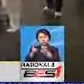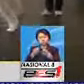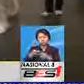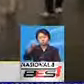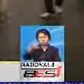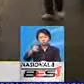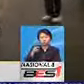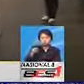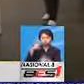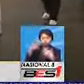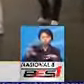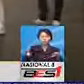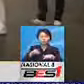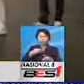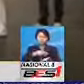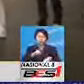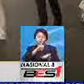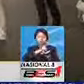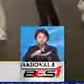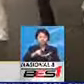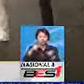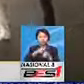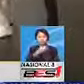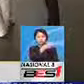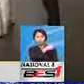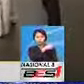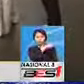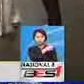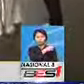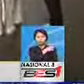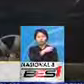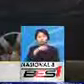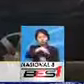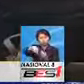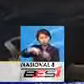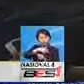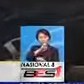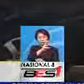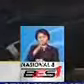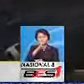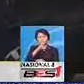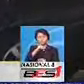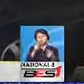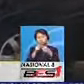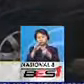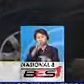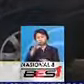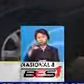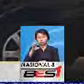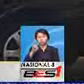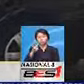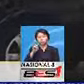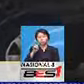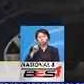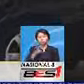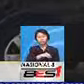teksi disyaki telah membuat bayaran mingguan kepada pegawai penguat kuasa sekitar RM600 hingga